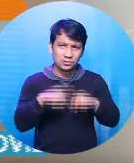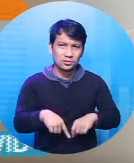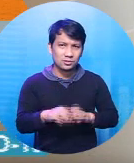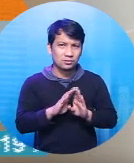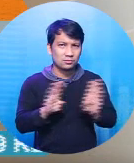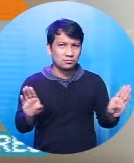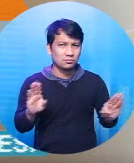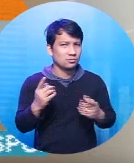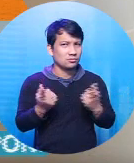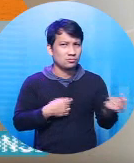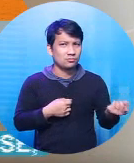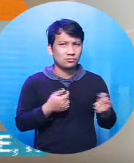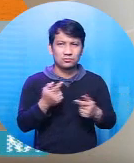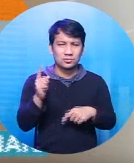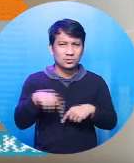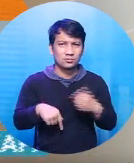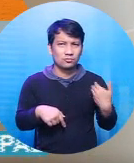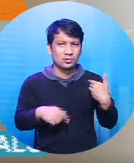ganitong klase.